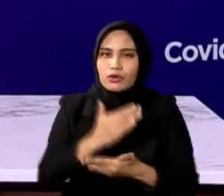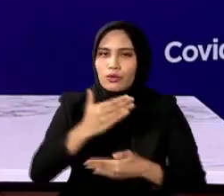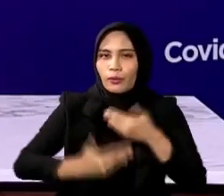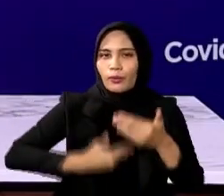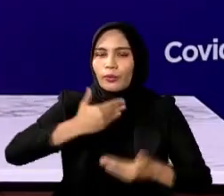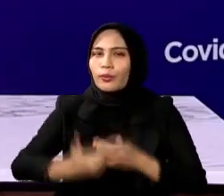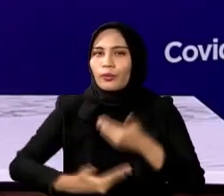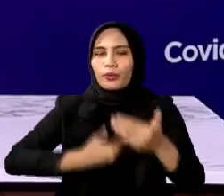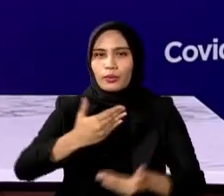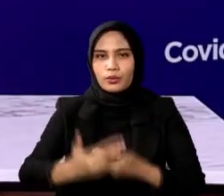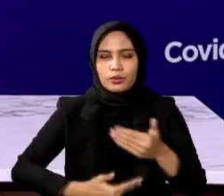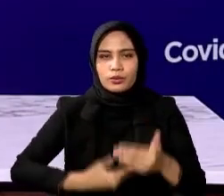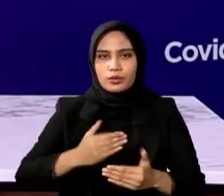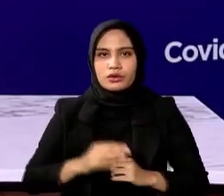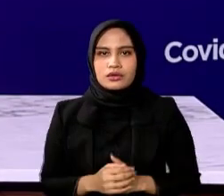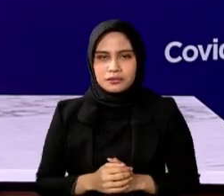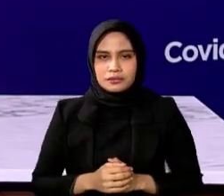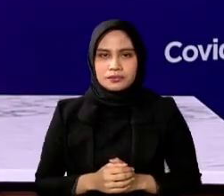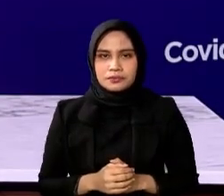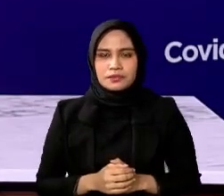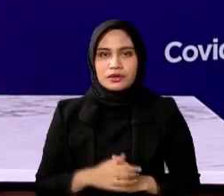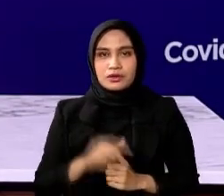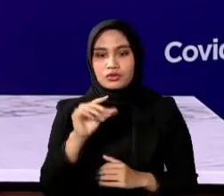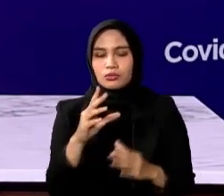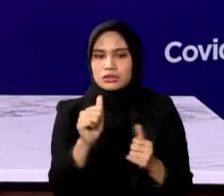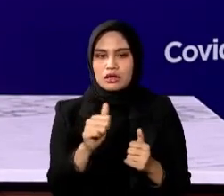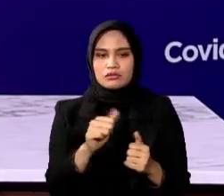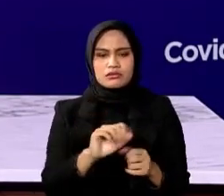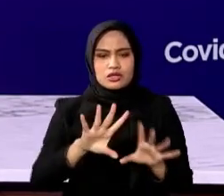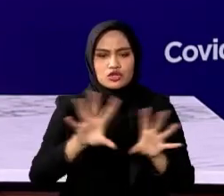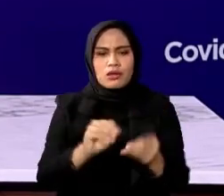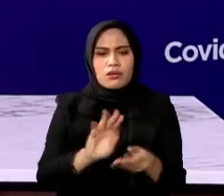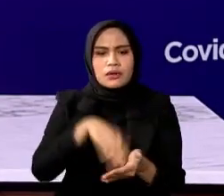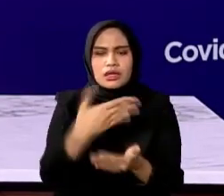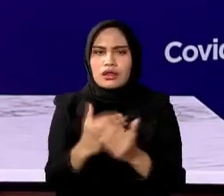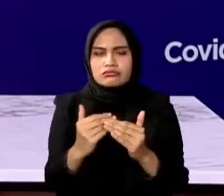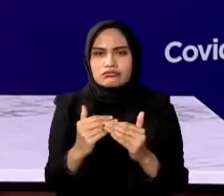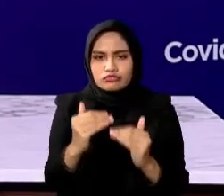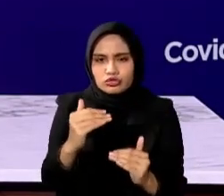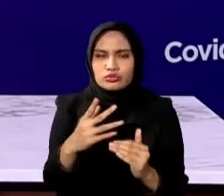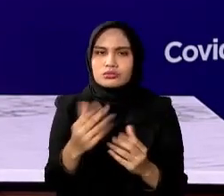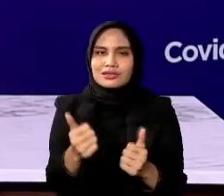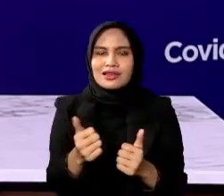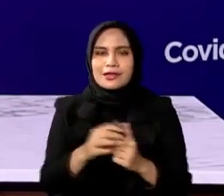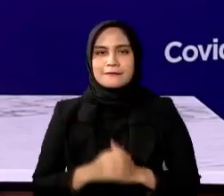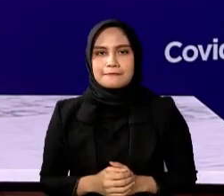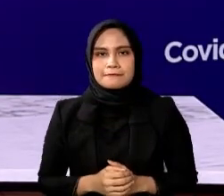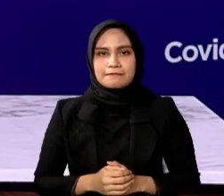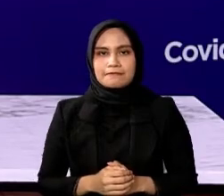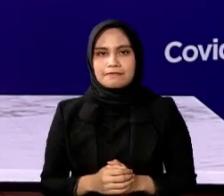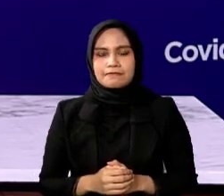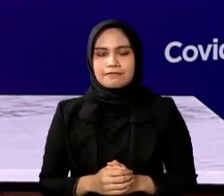upaya penanganan kasus yang masih ada agar dapat menurunkan kematian dan meningkatkan kesembuhan Selain